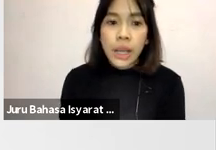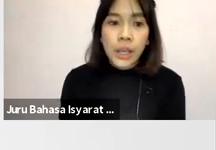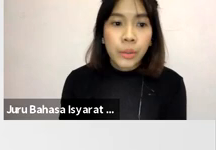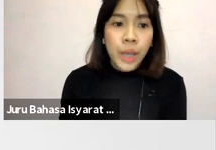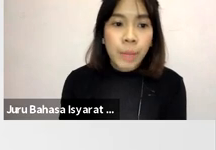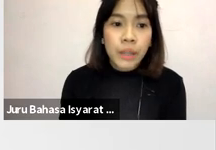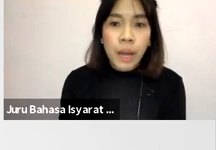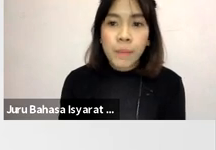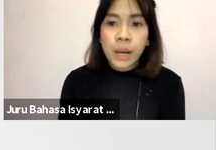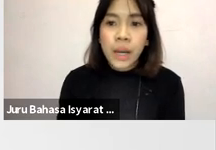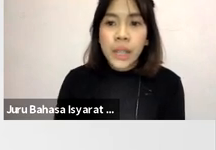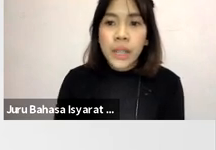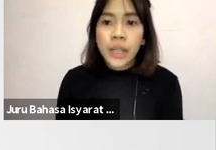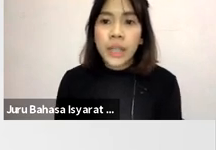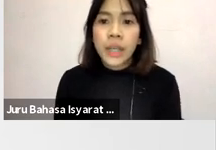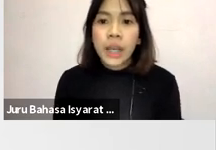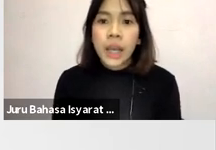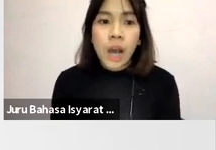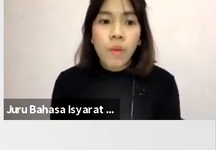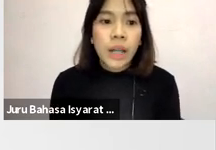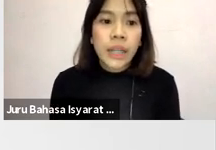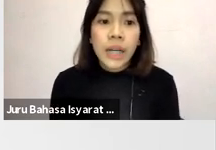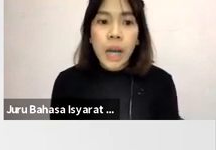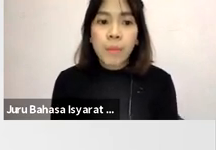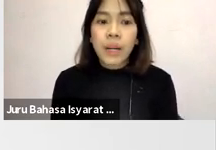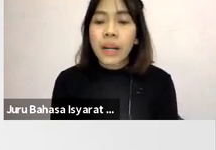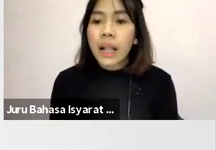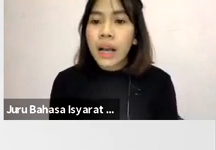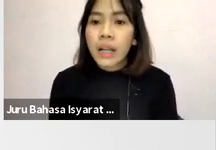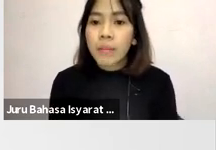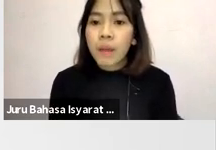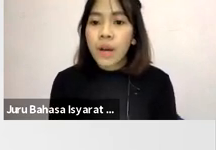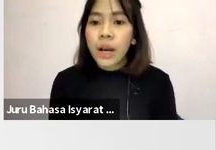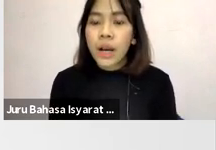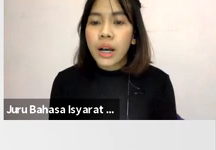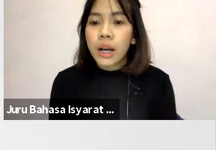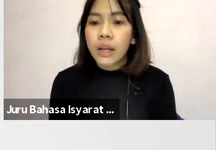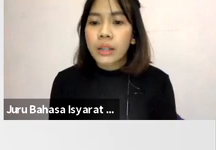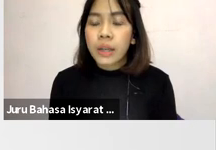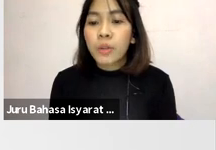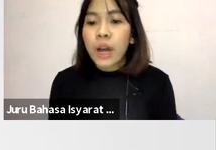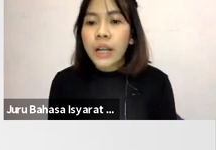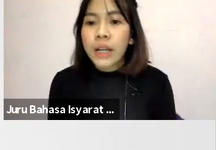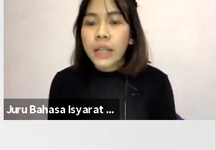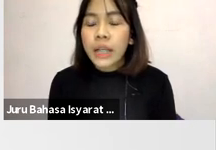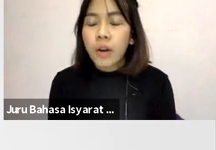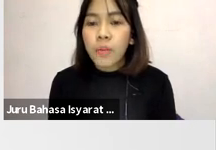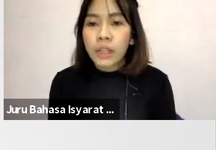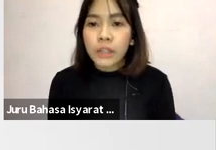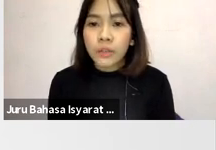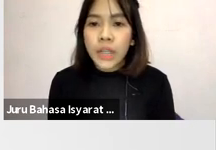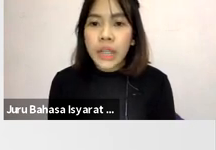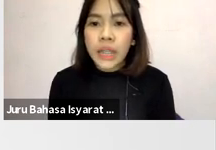yaitu yang pertama di awali dengan memperkenalkan bahwa kebutuhan dari